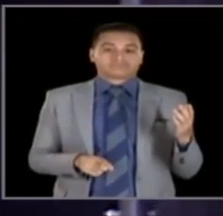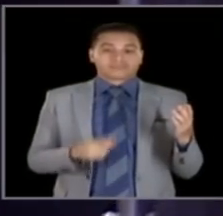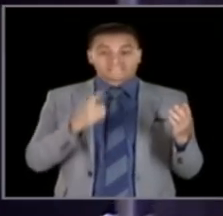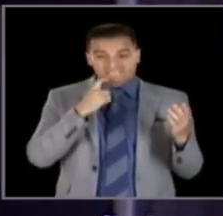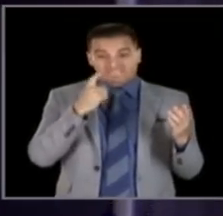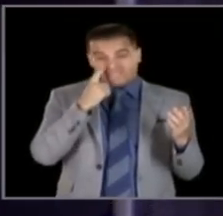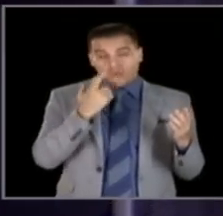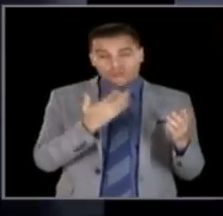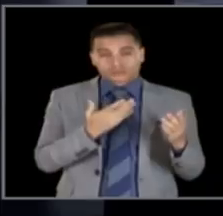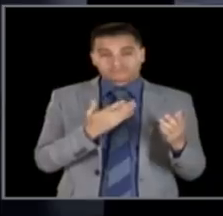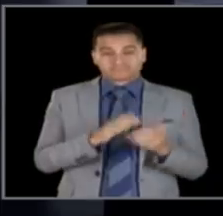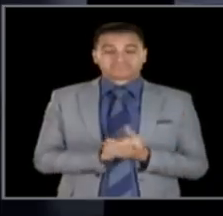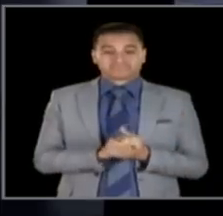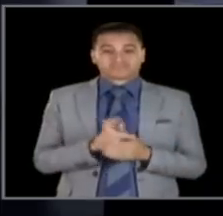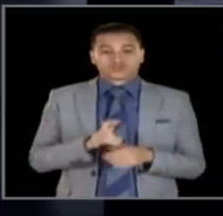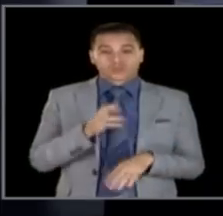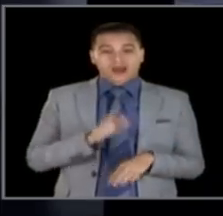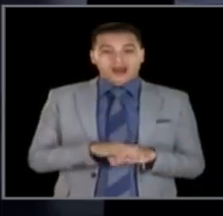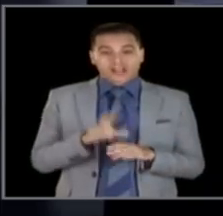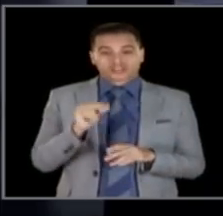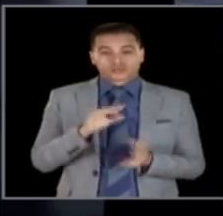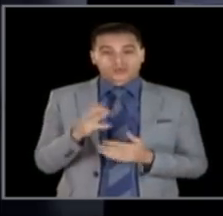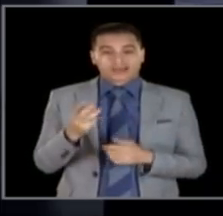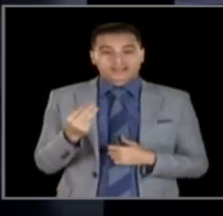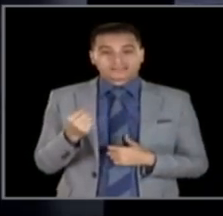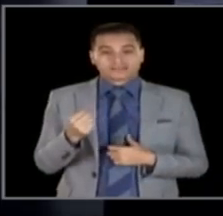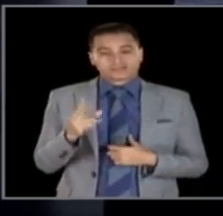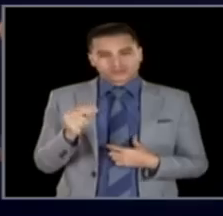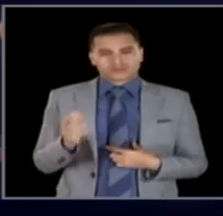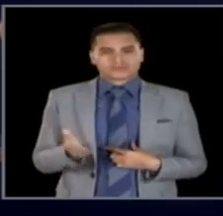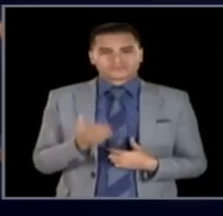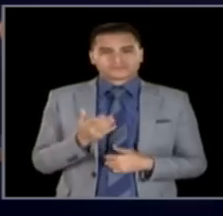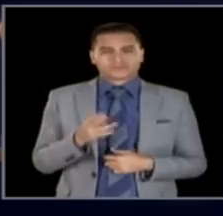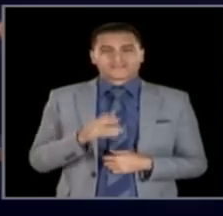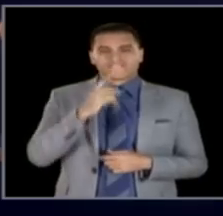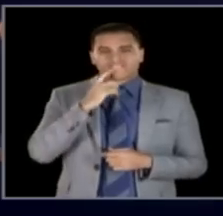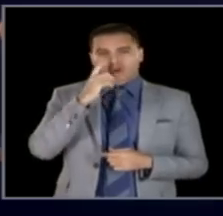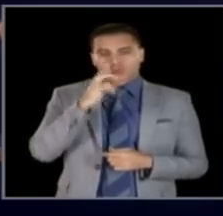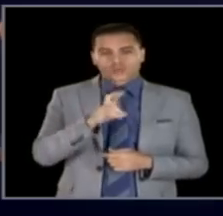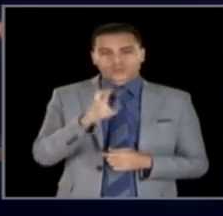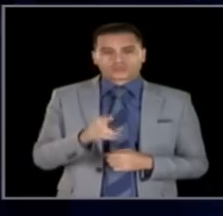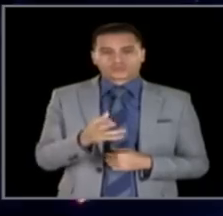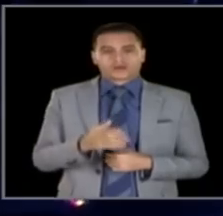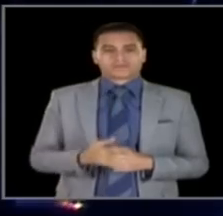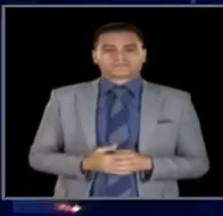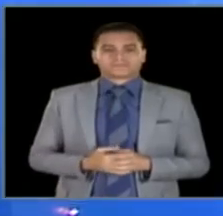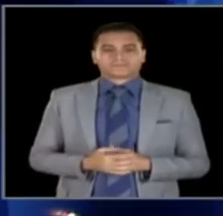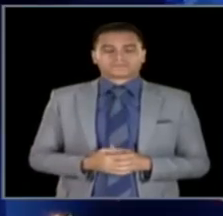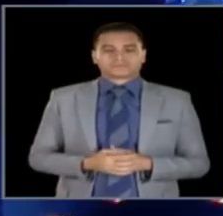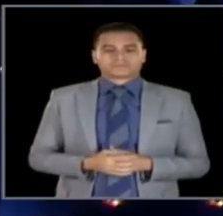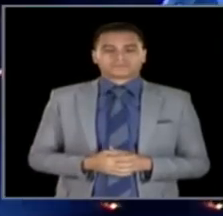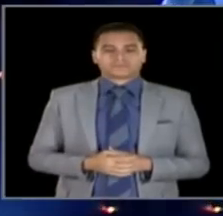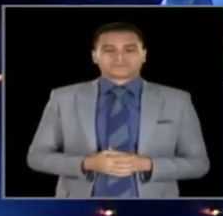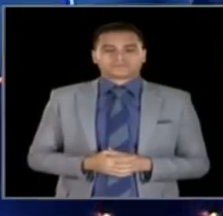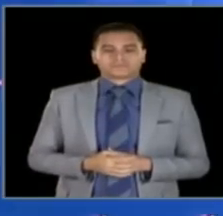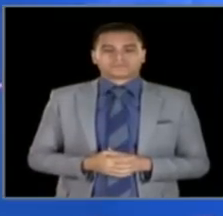فنون. يا ترى السؤال بـ20 نقطة ولا بـ30 نقطة؟ 20. فنون. والسؤال هو: